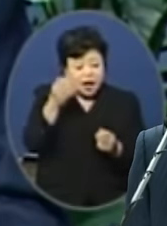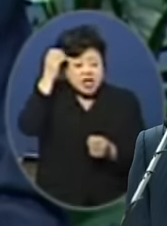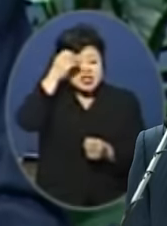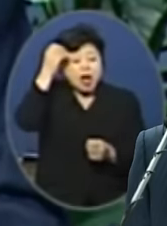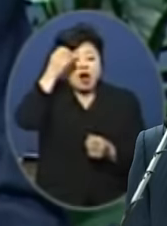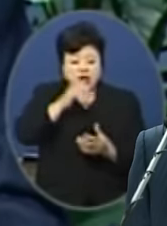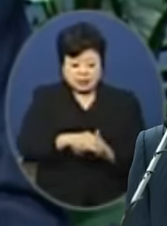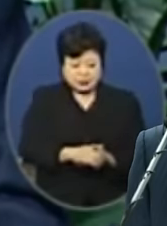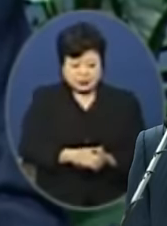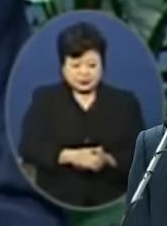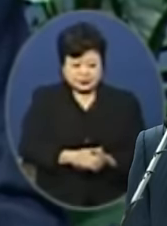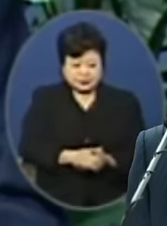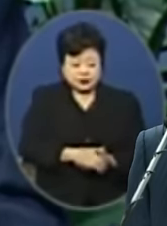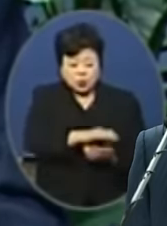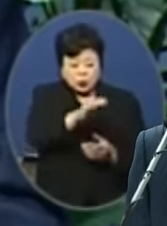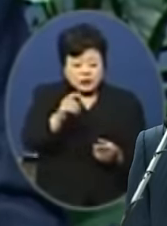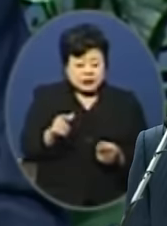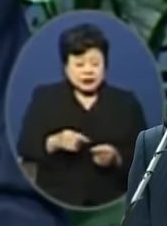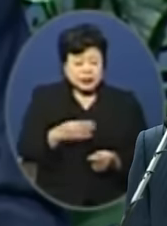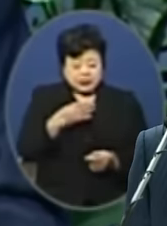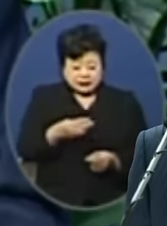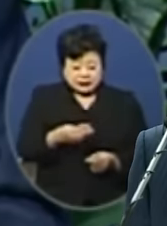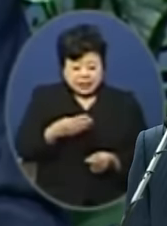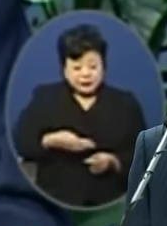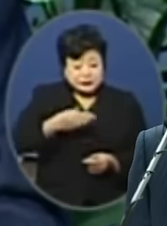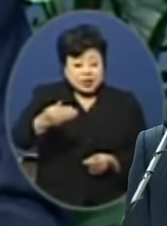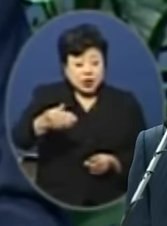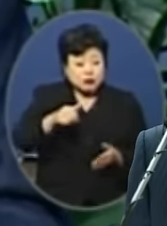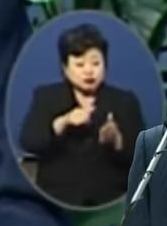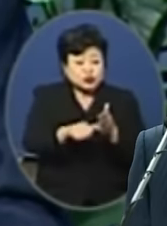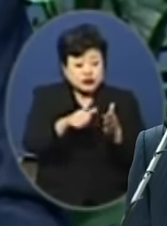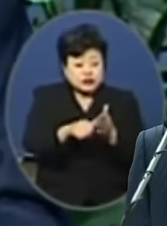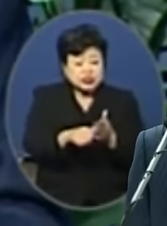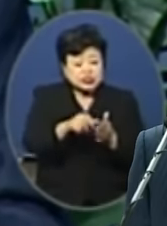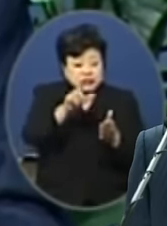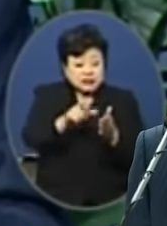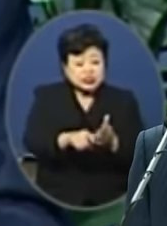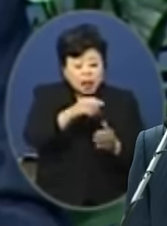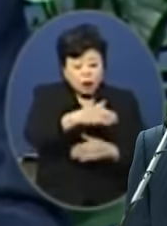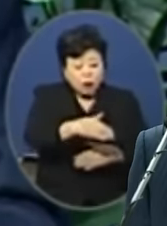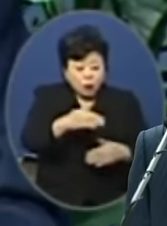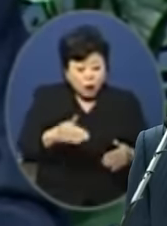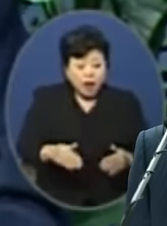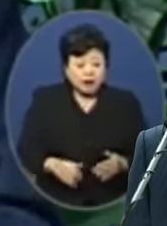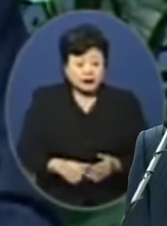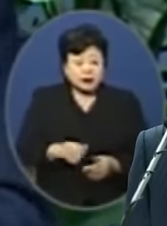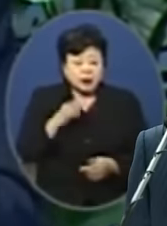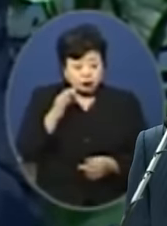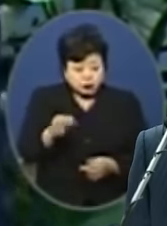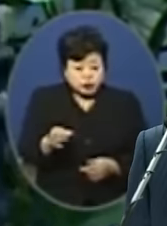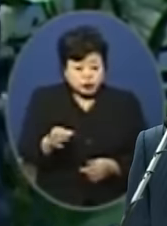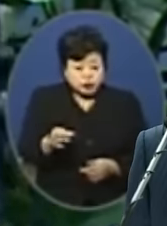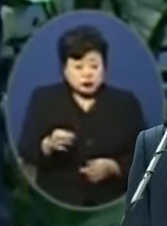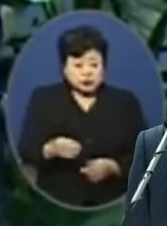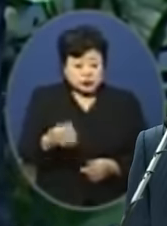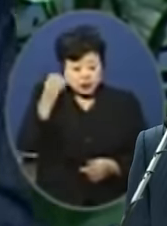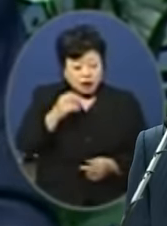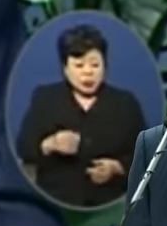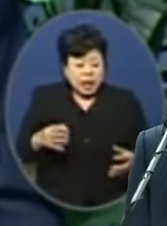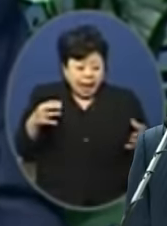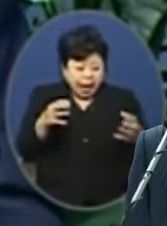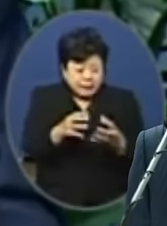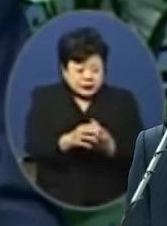영이시고 우리 3차원으로 사는 물질적인 것은 시간과 공간과 물질입니다. 물질과 영이 어떻게